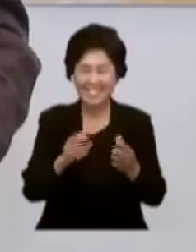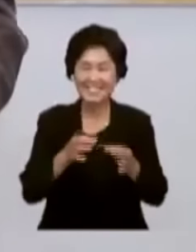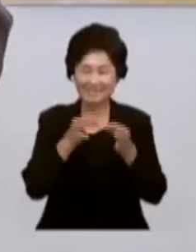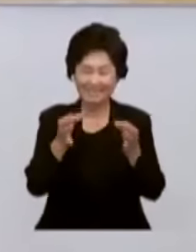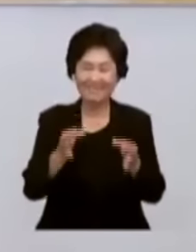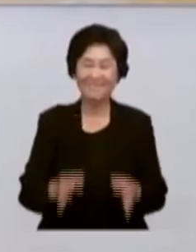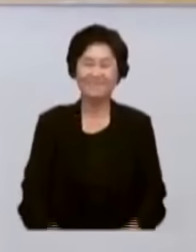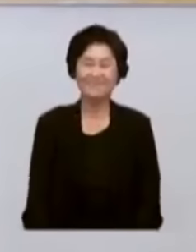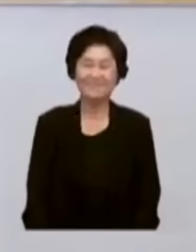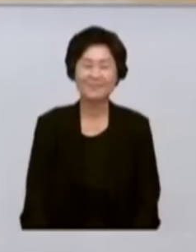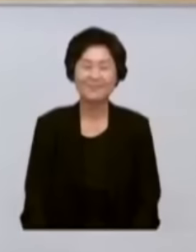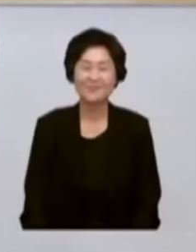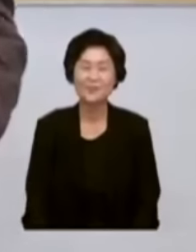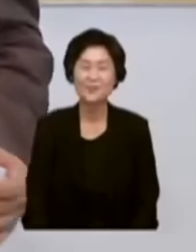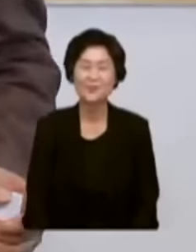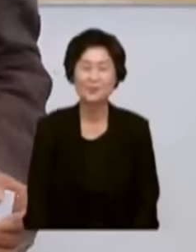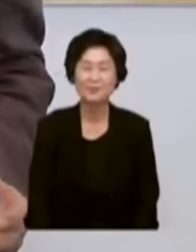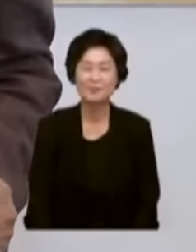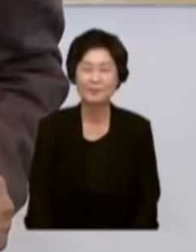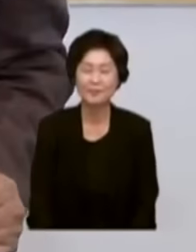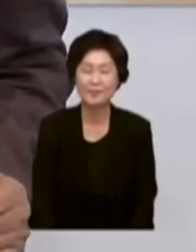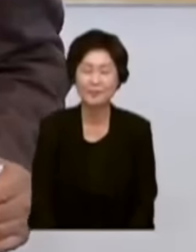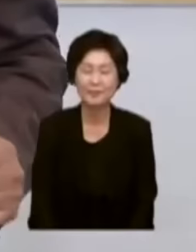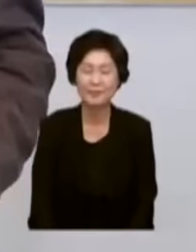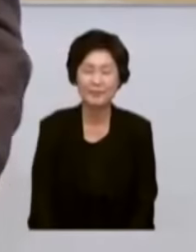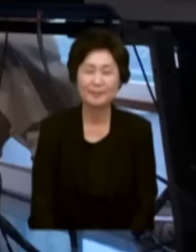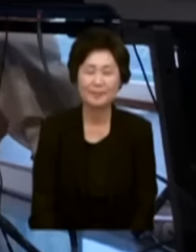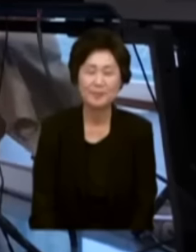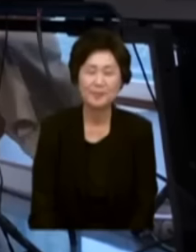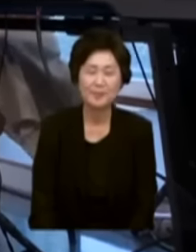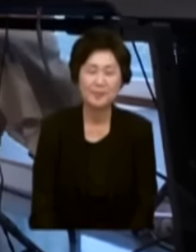예. 해볼까요? 자, 우리 네. 지선 전도사님 실로함. 네. 네.